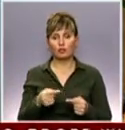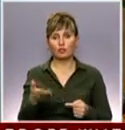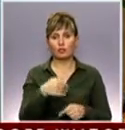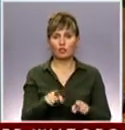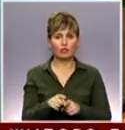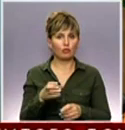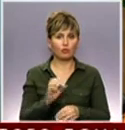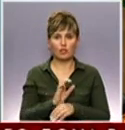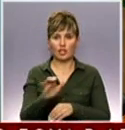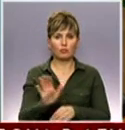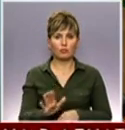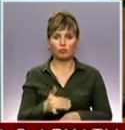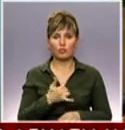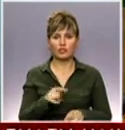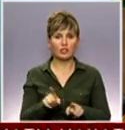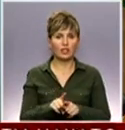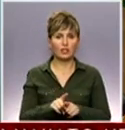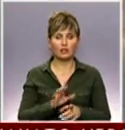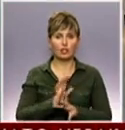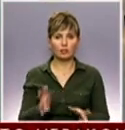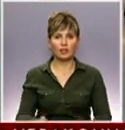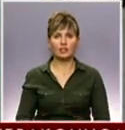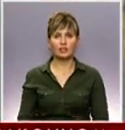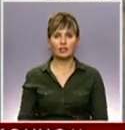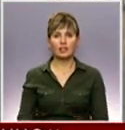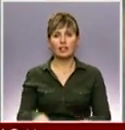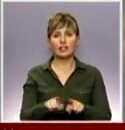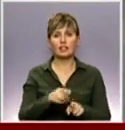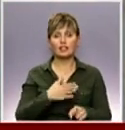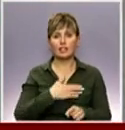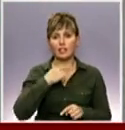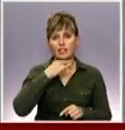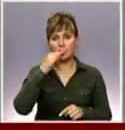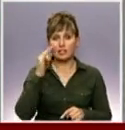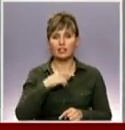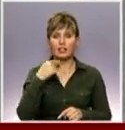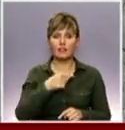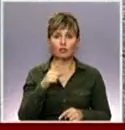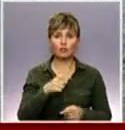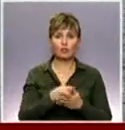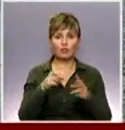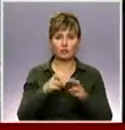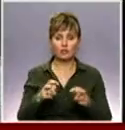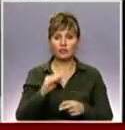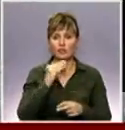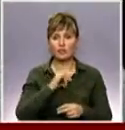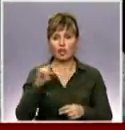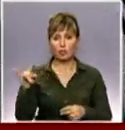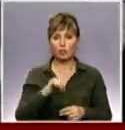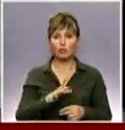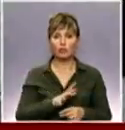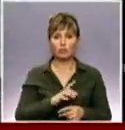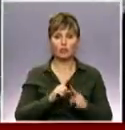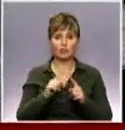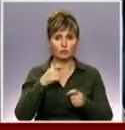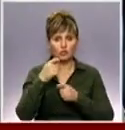еще не отправляли, то есть у нас таких запросов не было. Также наши соотечественники отмечают, что досмотр в египетском аэропорту был